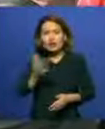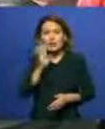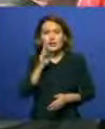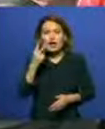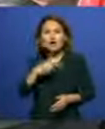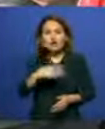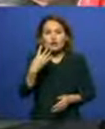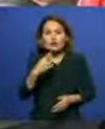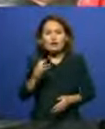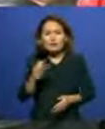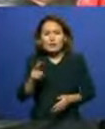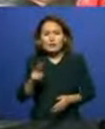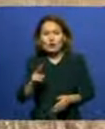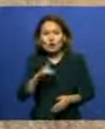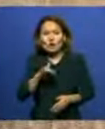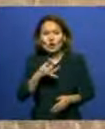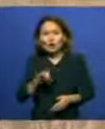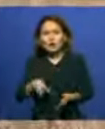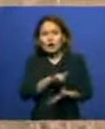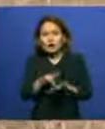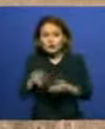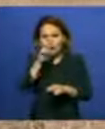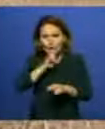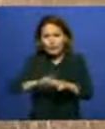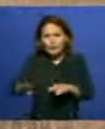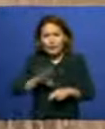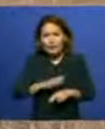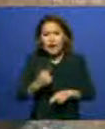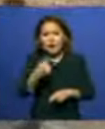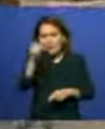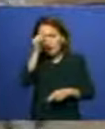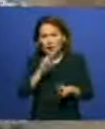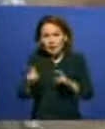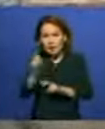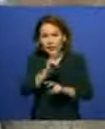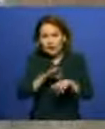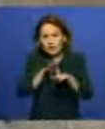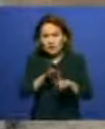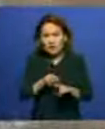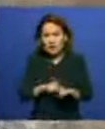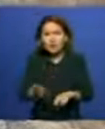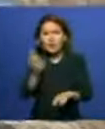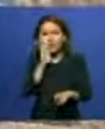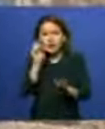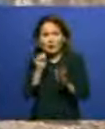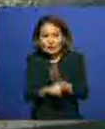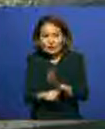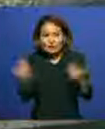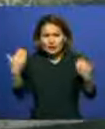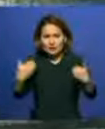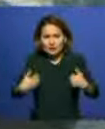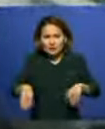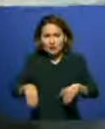сәуірінде Рудный қаласында жоғалған еді. Іздеу шаралары бір айға созылып, ақыры бейкүнә бүлдіршіннің денесін еріктілердің бірі